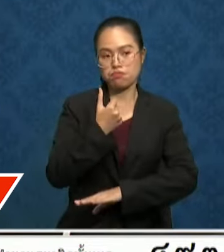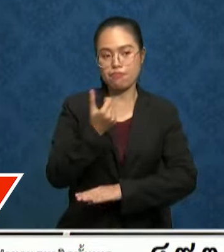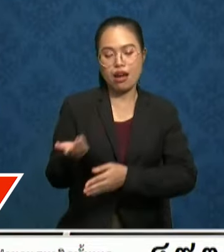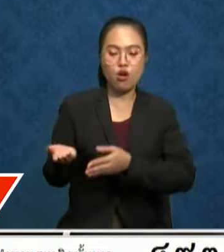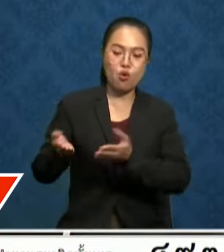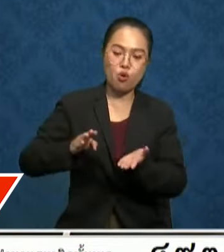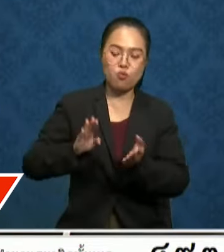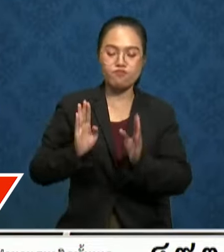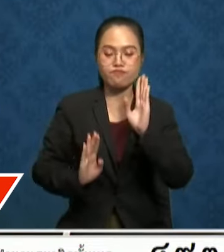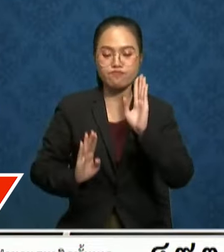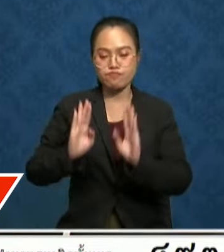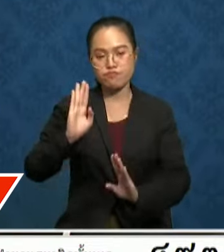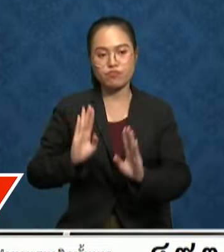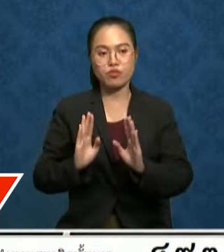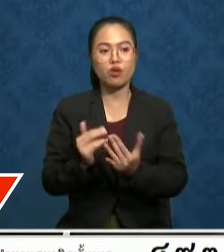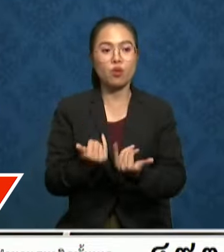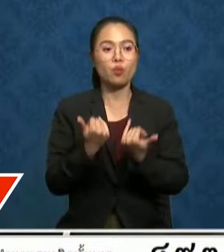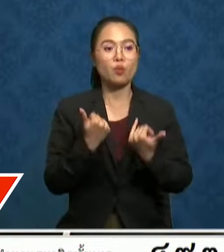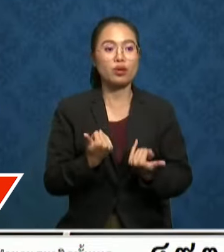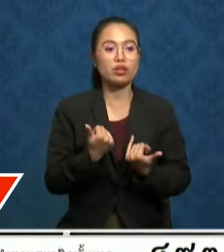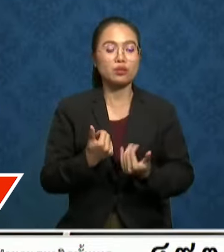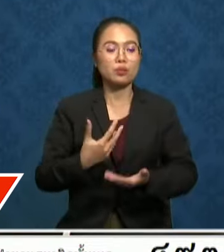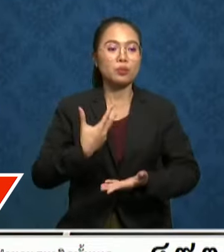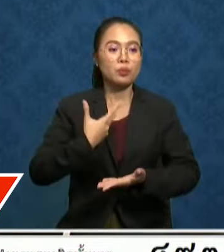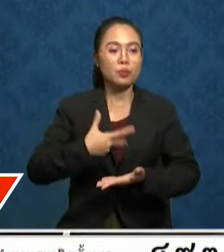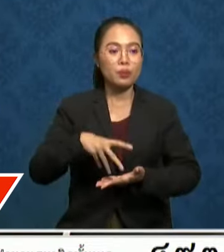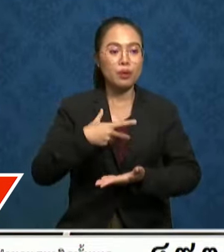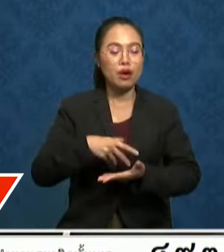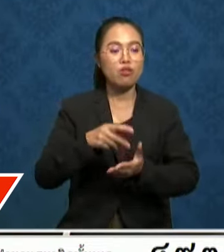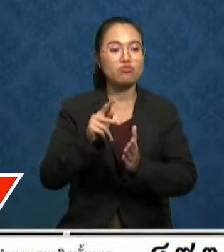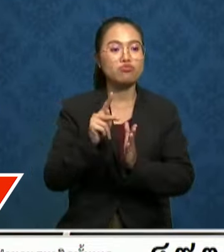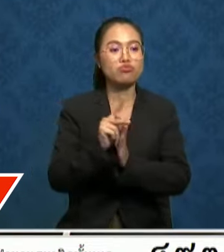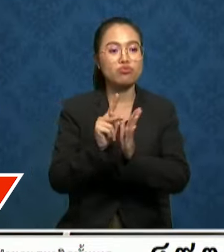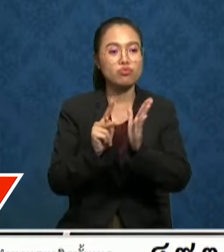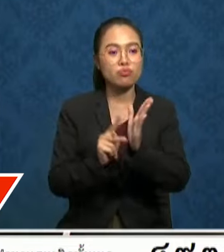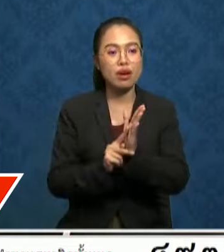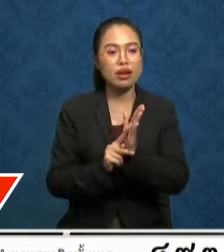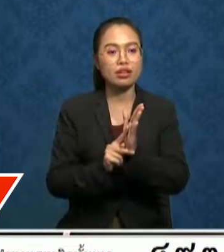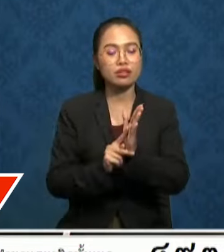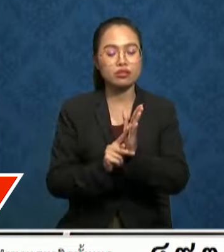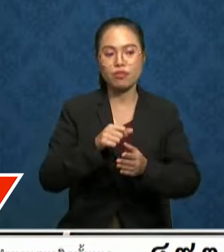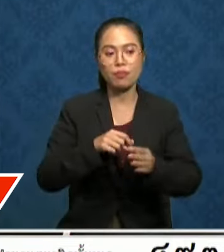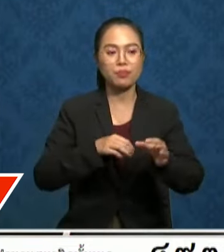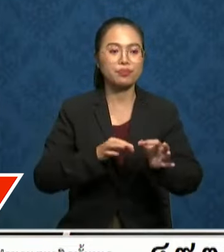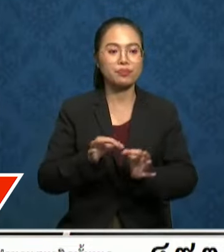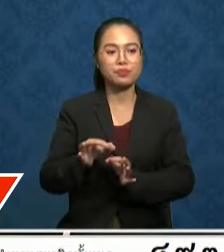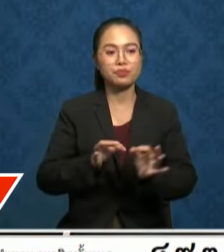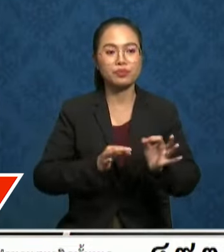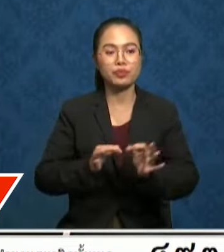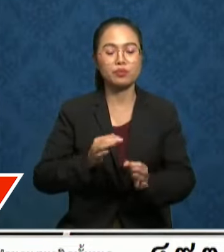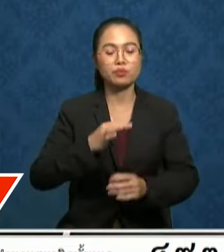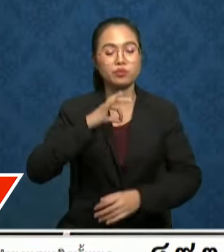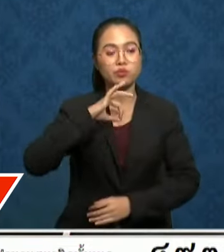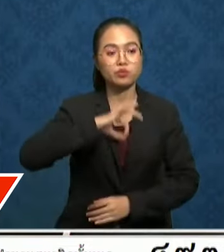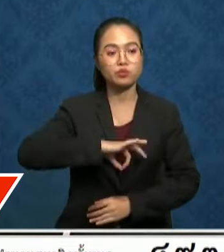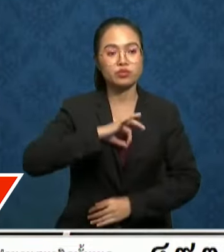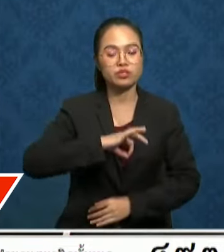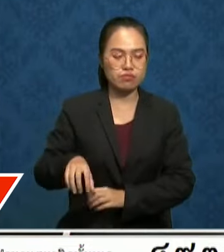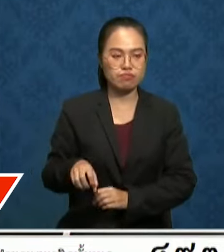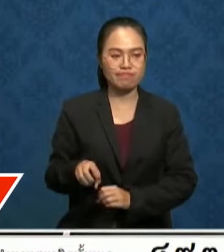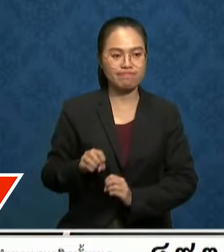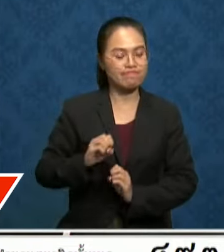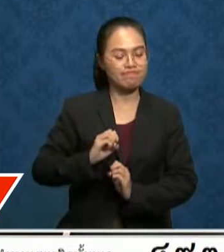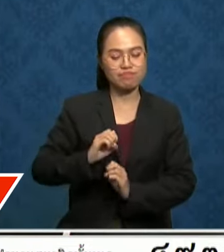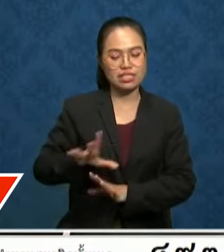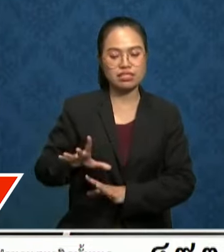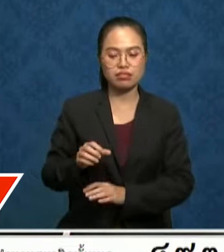ผมต้องมานั่งอภิปรายร่างกฎหมายที่ผ่านมาในยุคของรัฐประหารอีกครั้งผมรู้สึกขยะแขยงนะครับ